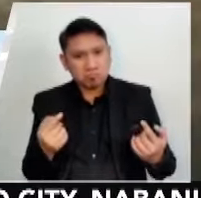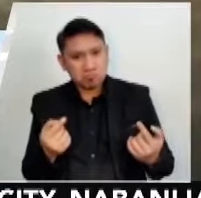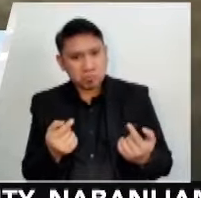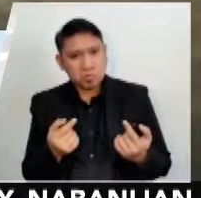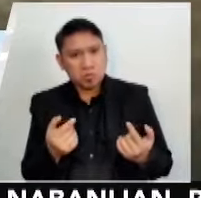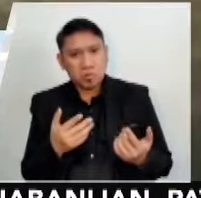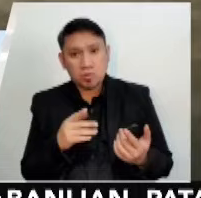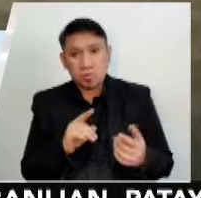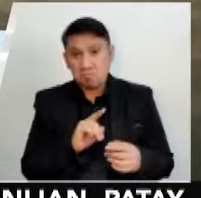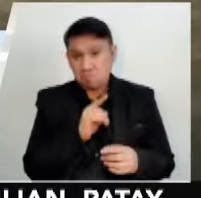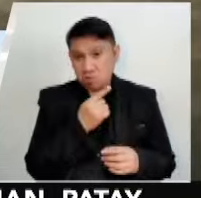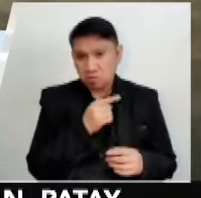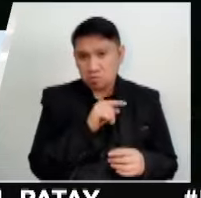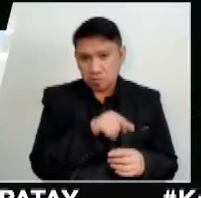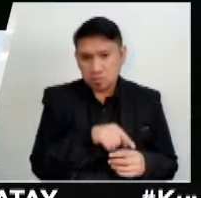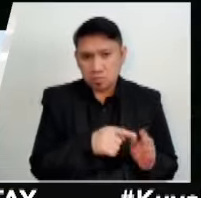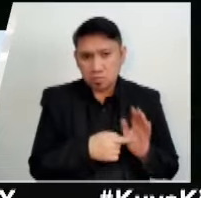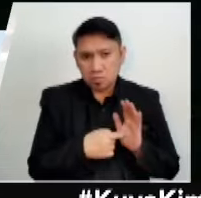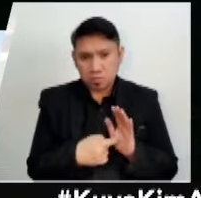lang.